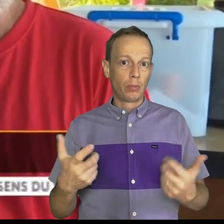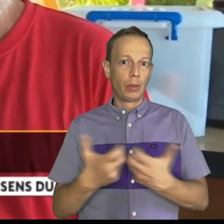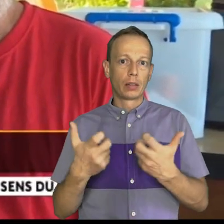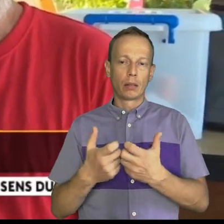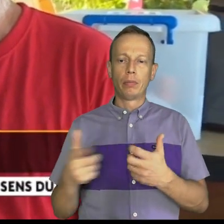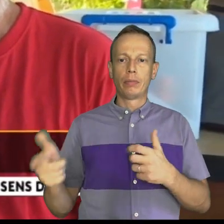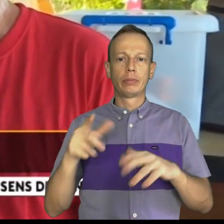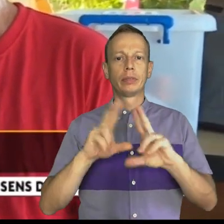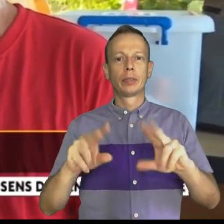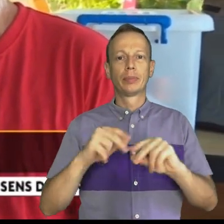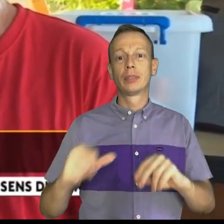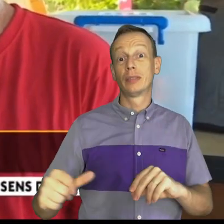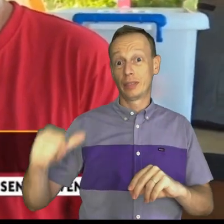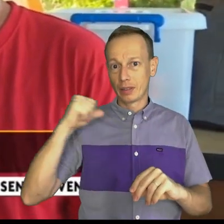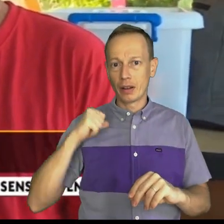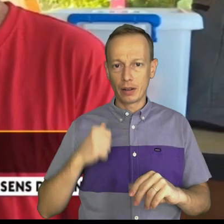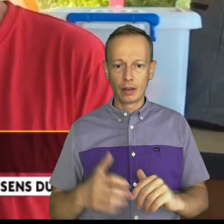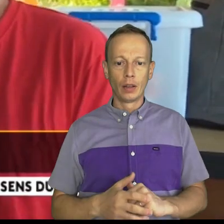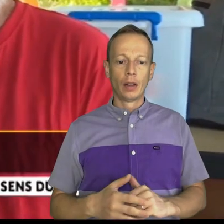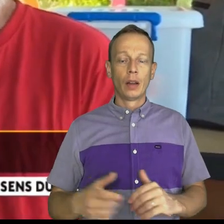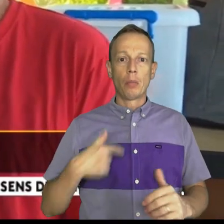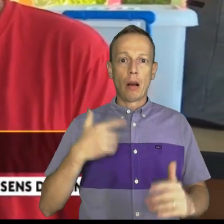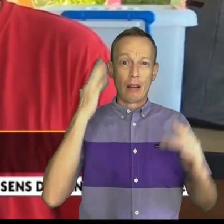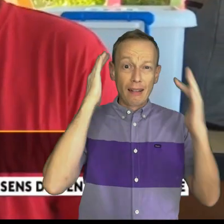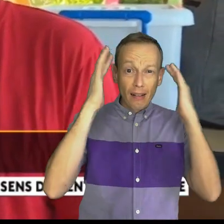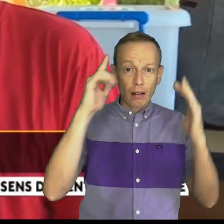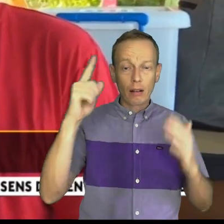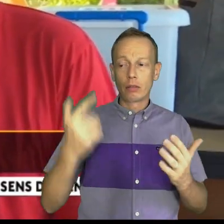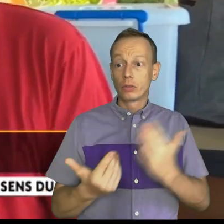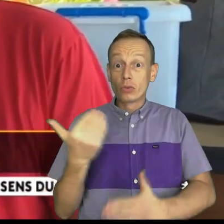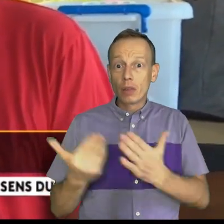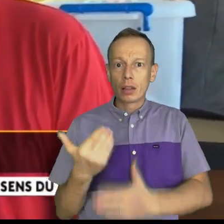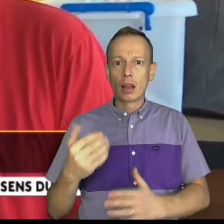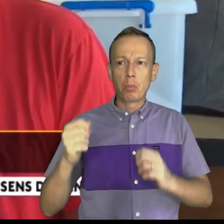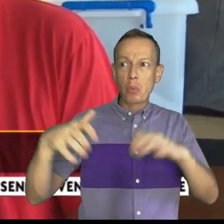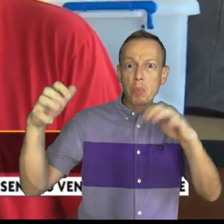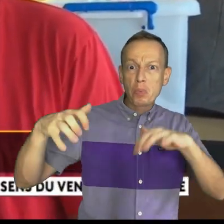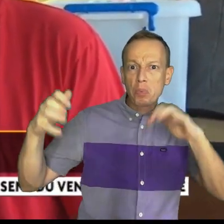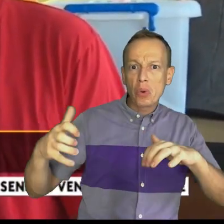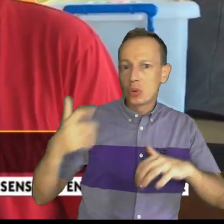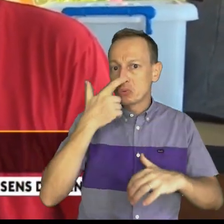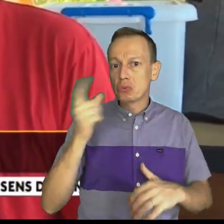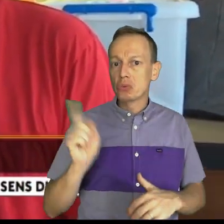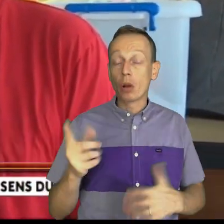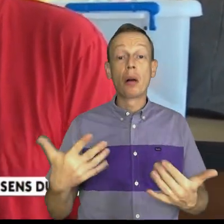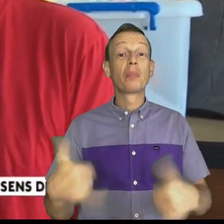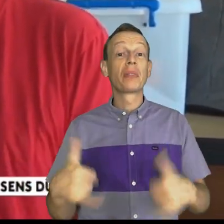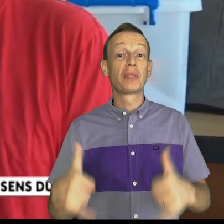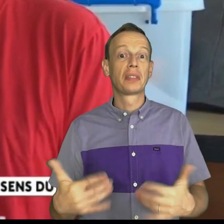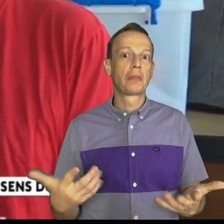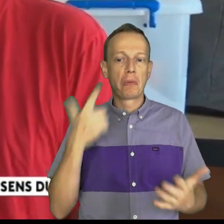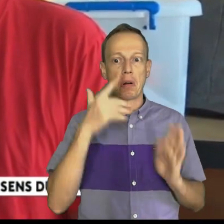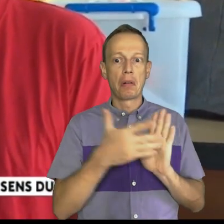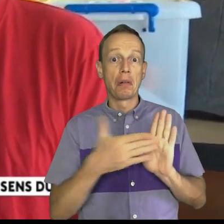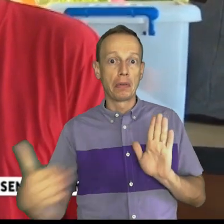rapport aux prévisions qui étaient annoncées hier, j'avais peur que ce matin, il y aurait un peu de flotte. Enfin, ça,